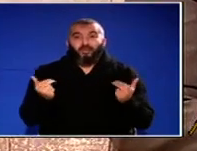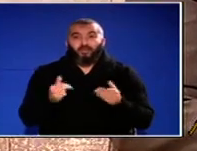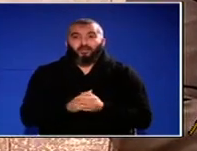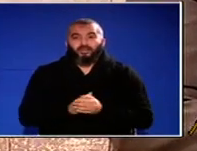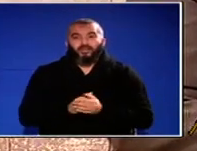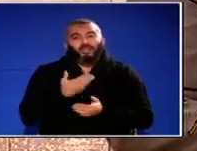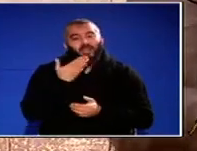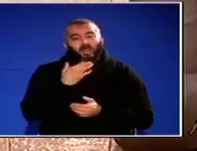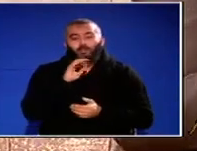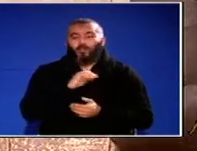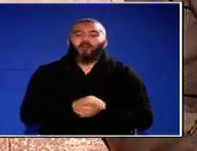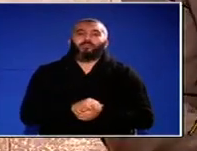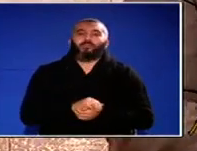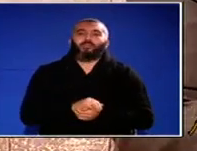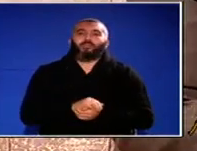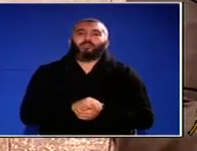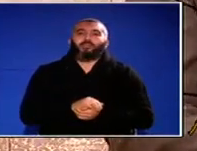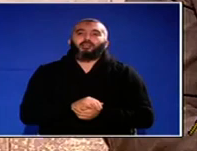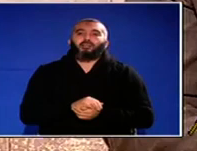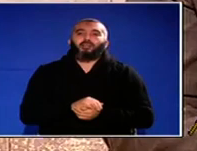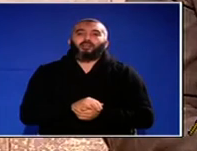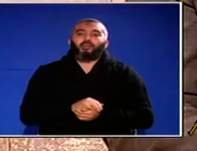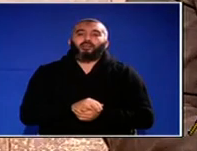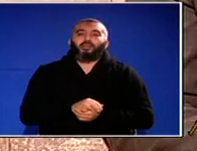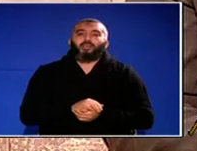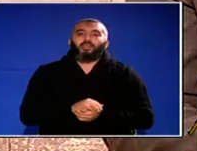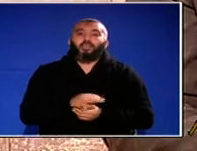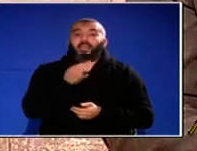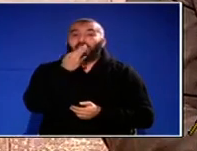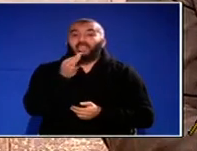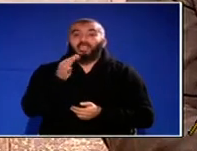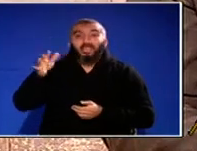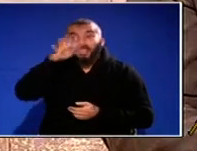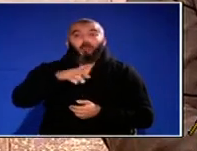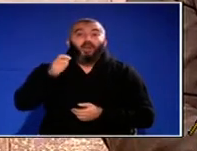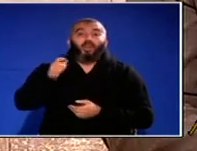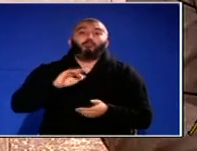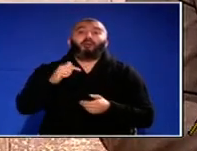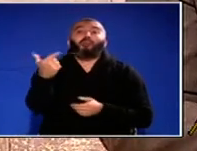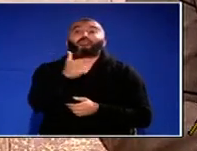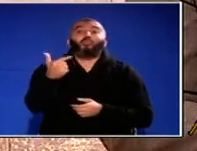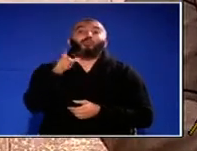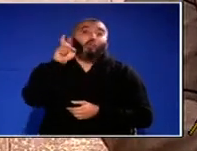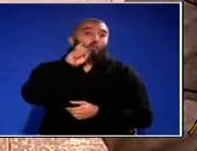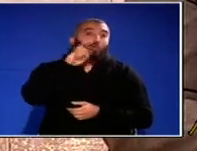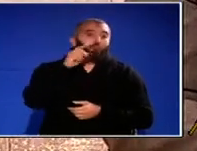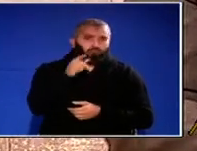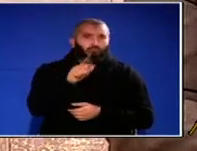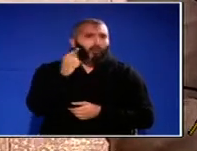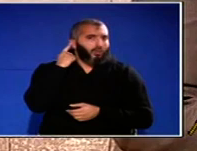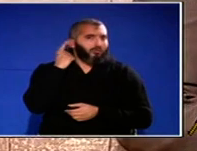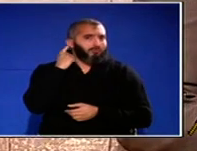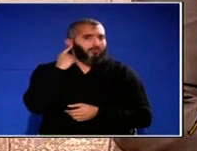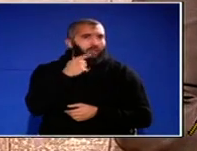مرحبا عبد الله خويا لاباس عمي عبد الله الله يسلمك وبالله سلامنا للشيخ عمار والشيخ عبد القادر راهم يسمعوا فيك سي عبد